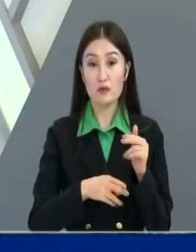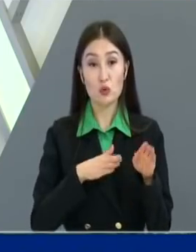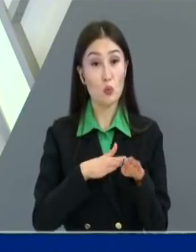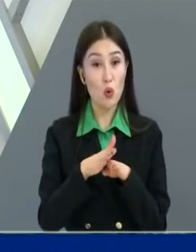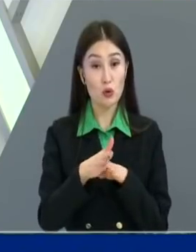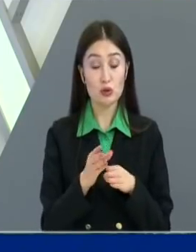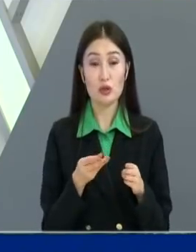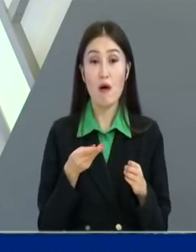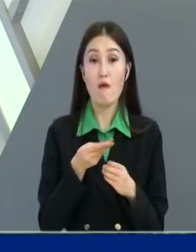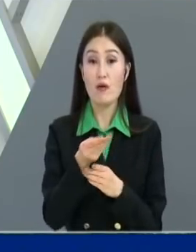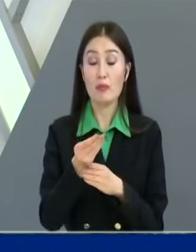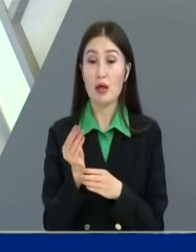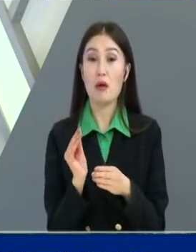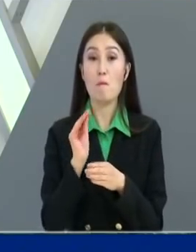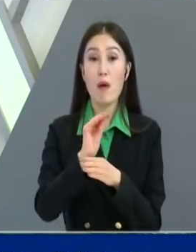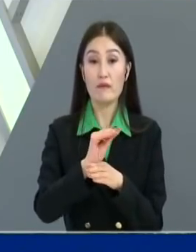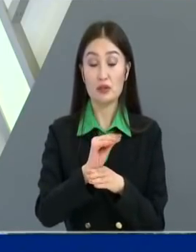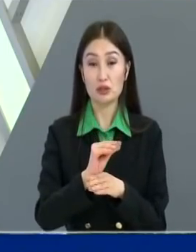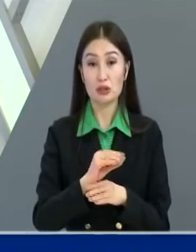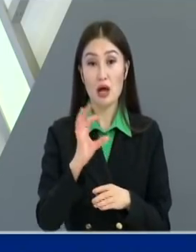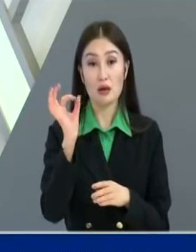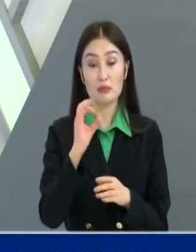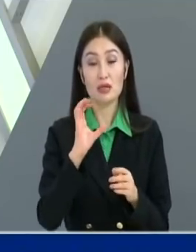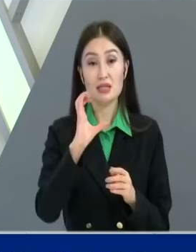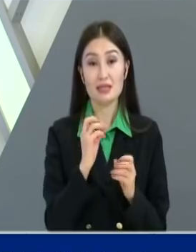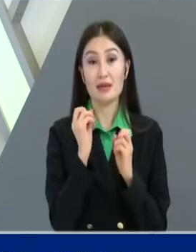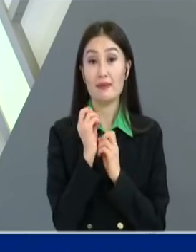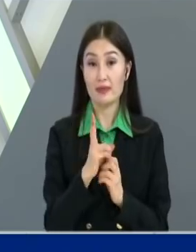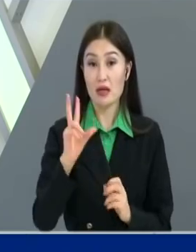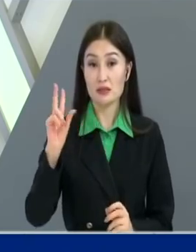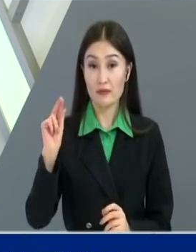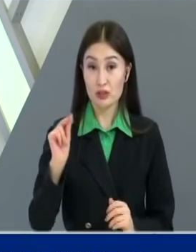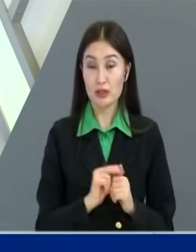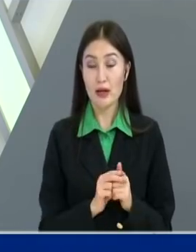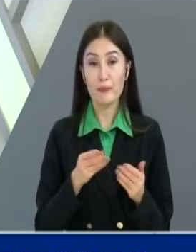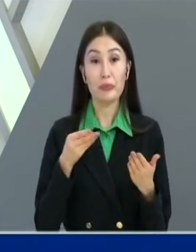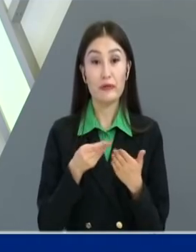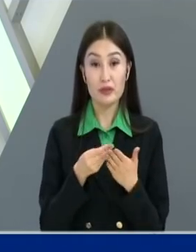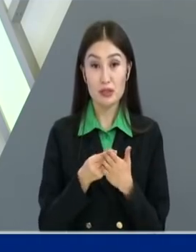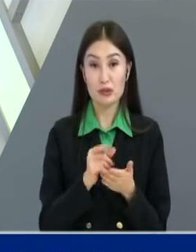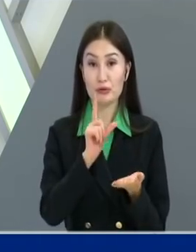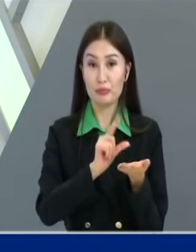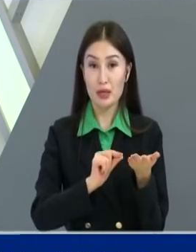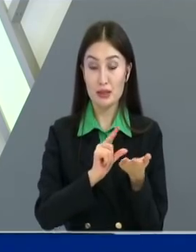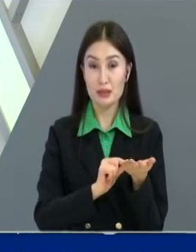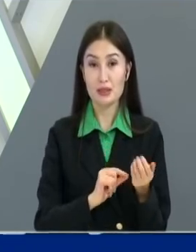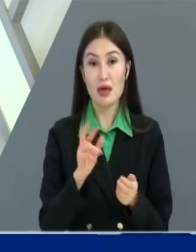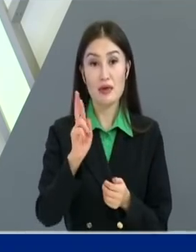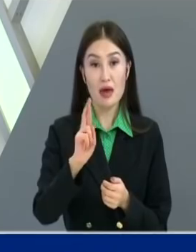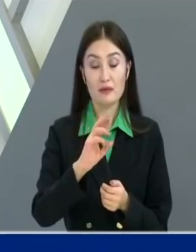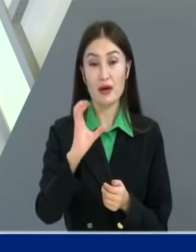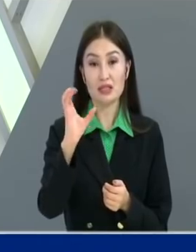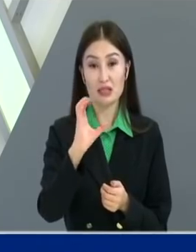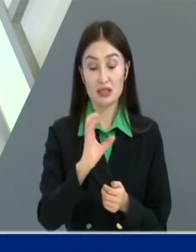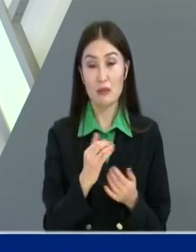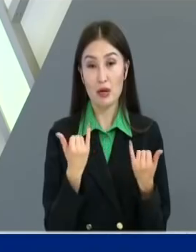Выплата повышенных пенсий за октябрь начнется с 12 числа. Финансирование пенсии и пособий за